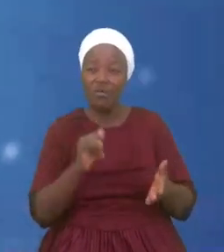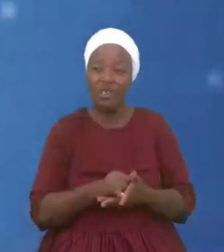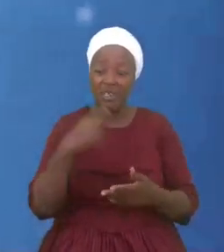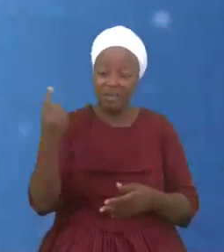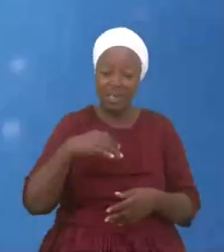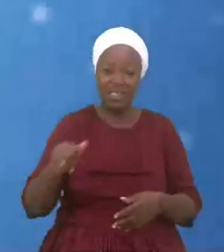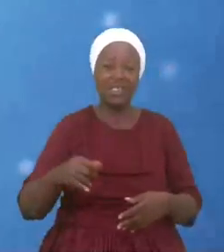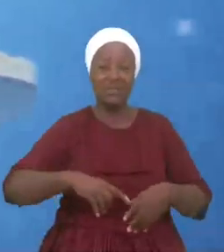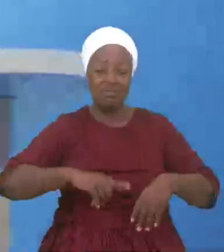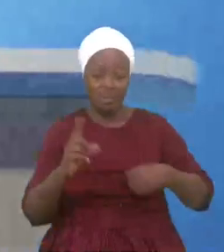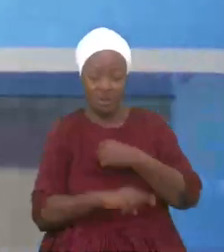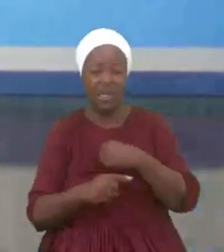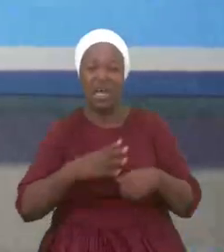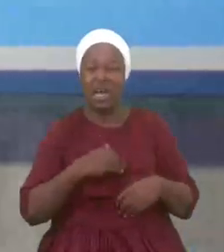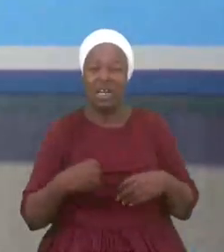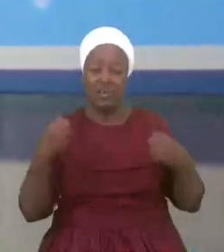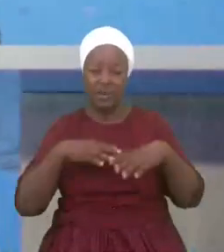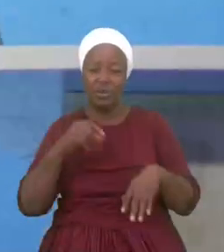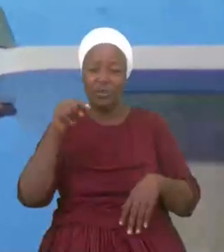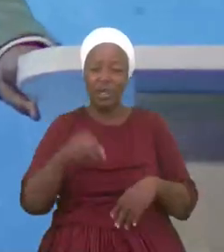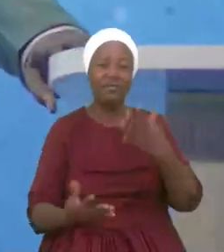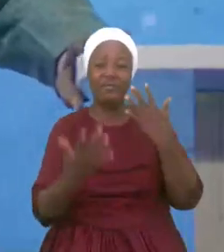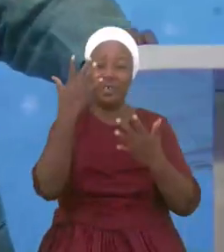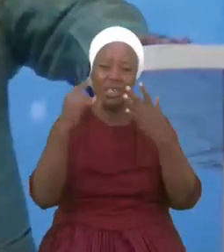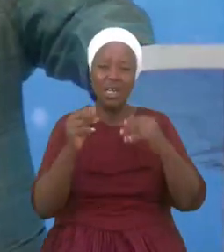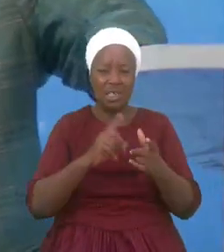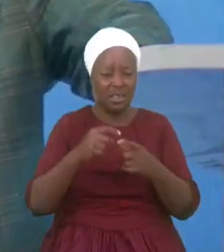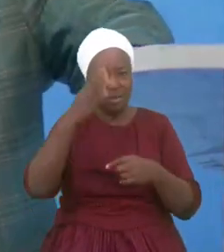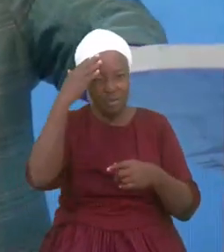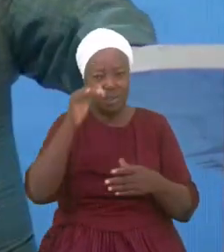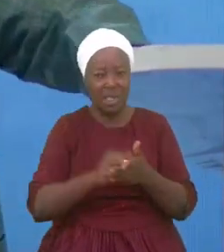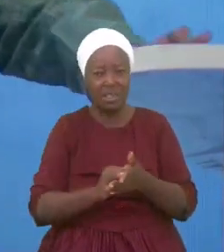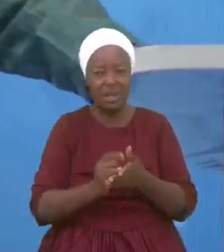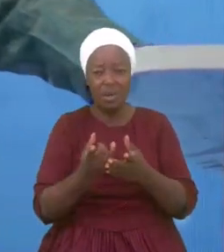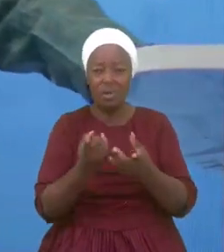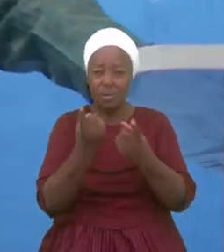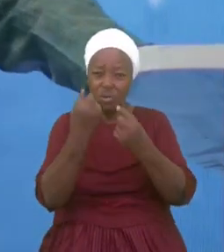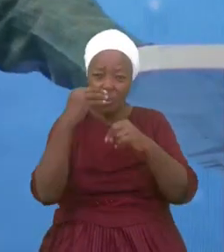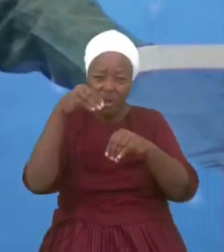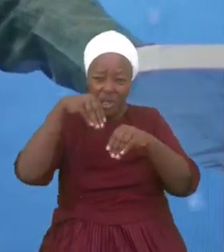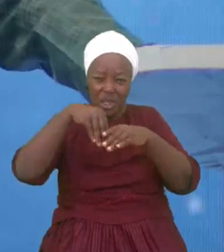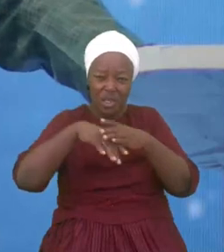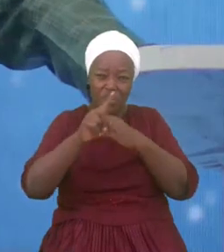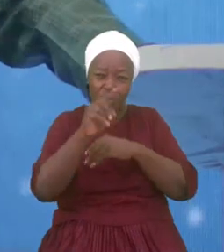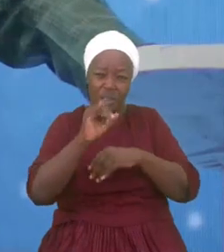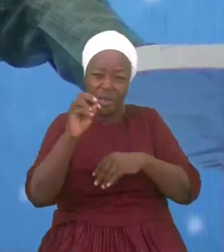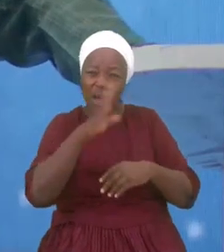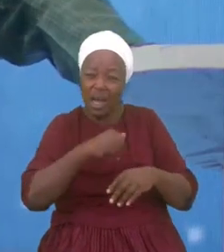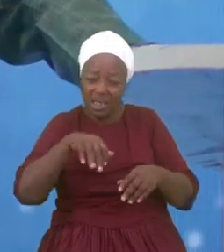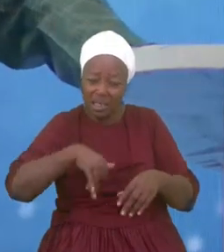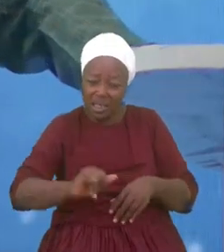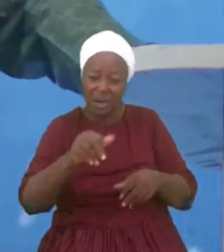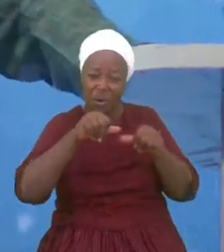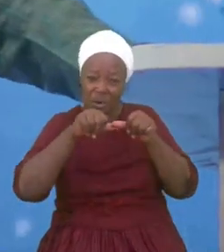avoir peur du châtiment éternel et doivent avoir peur de la faire il doit savoir que